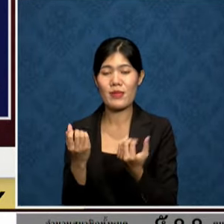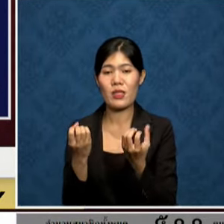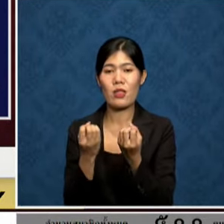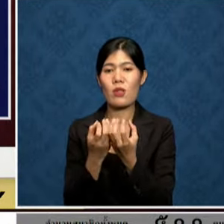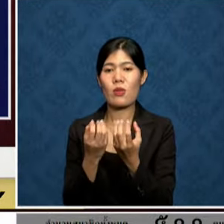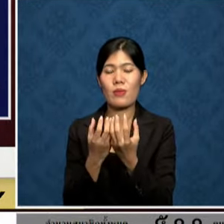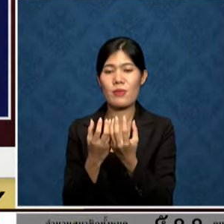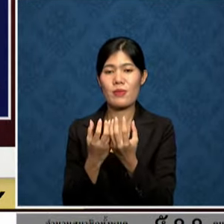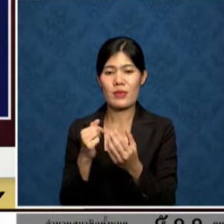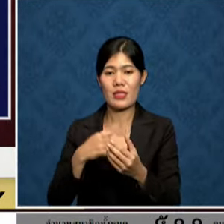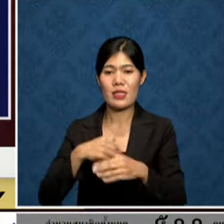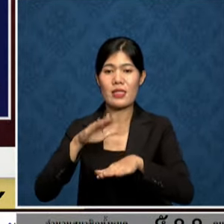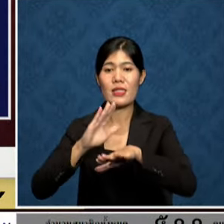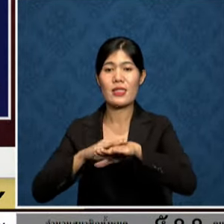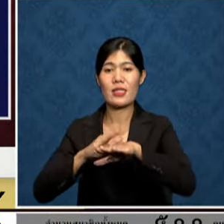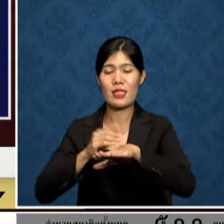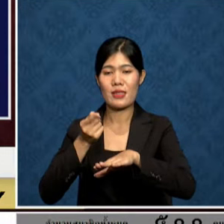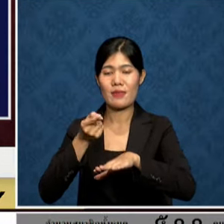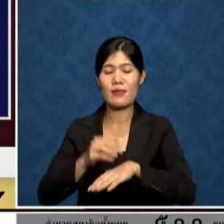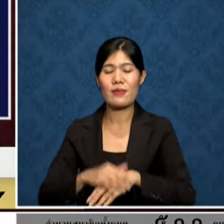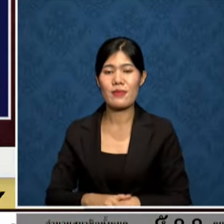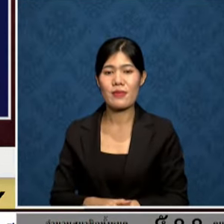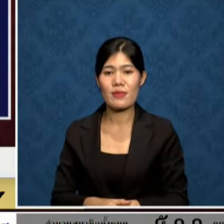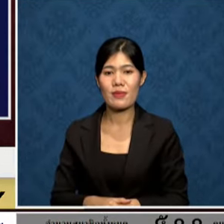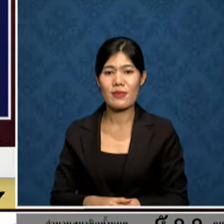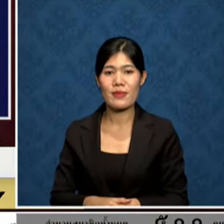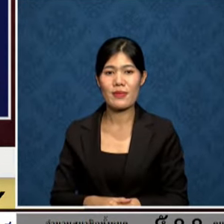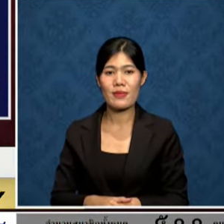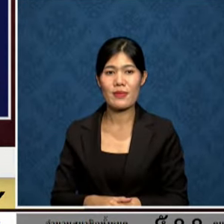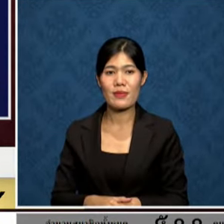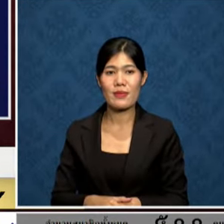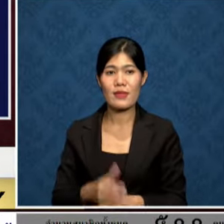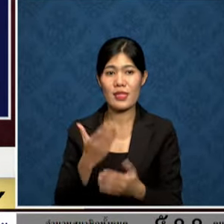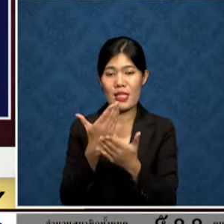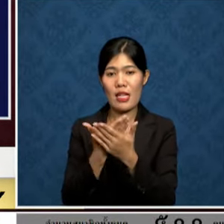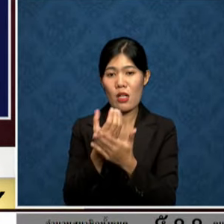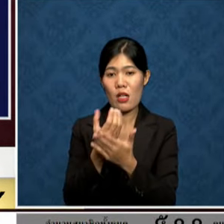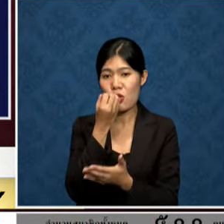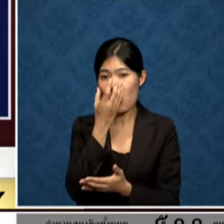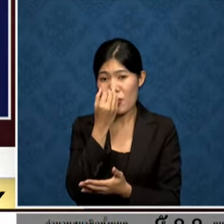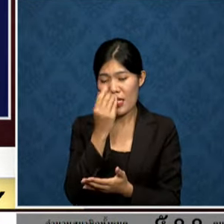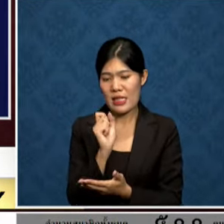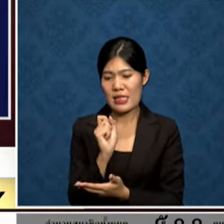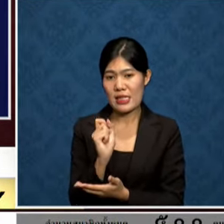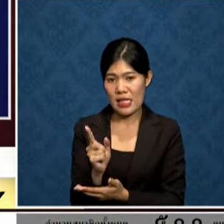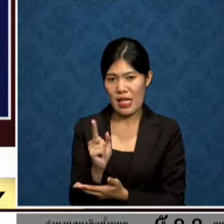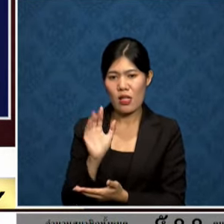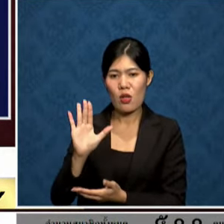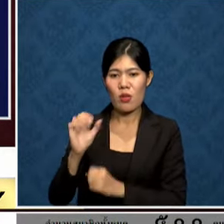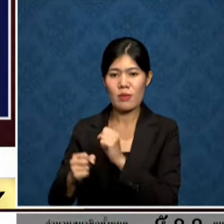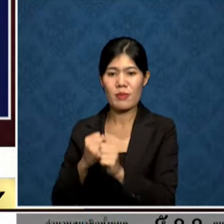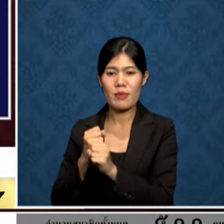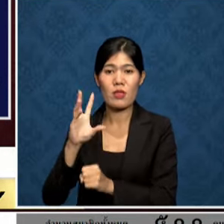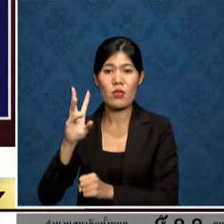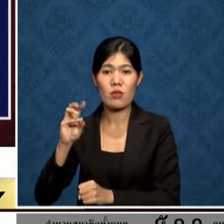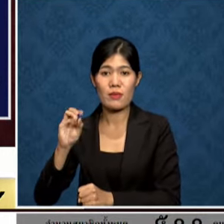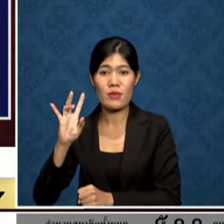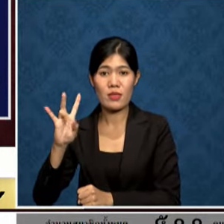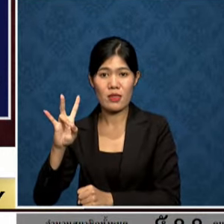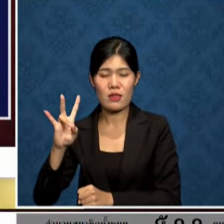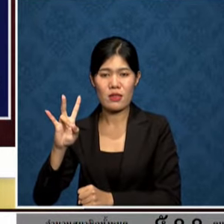ที่ได้เตือนไว้จริงๆค่ะนั่นก็คือชำระเงงมชำระดอกเบี้ยตอนนี้ของปี 67เองเนี่ย